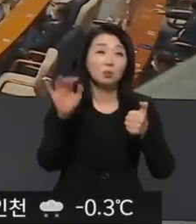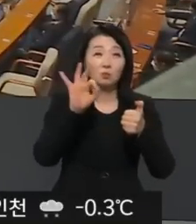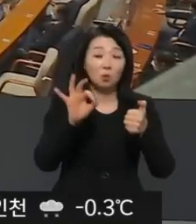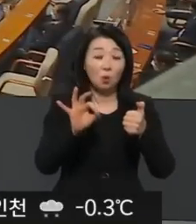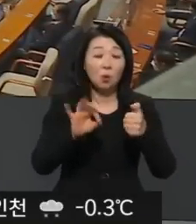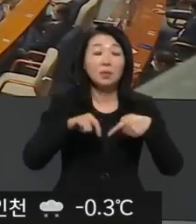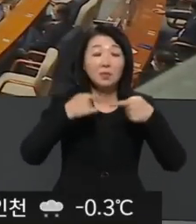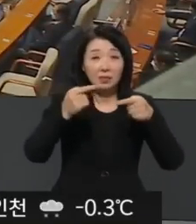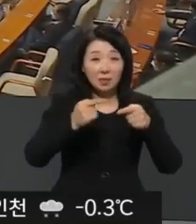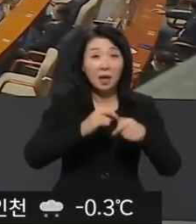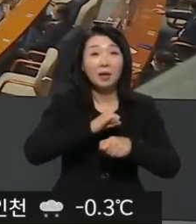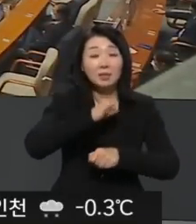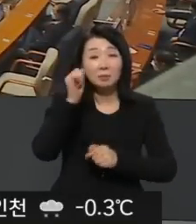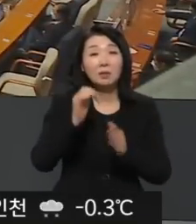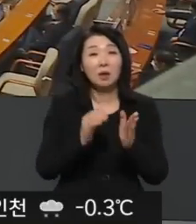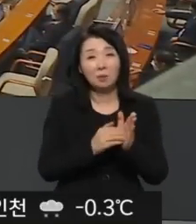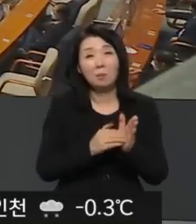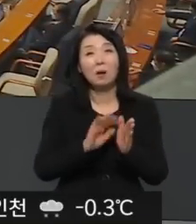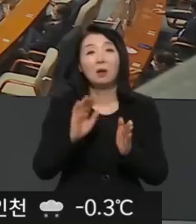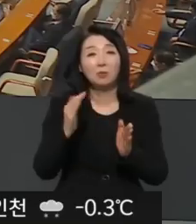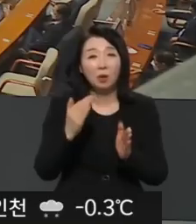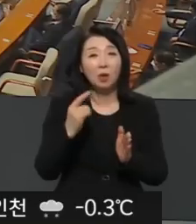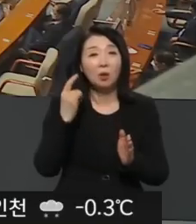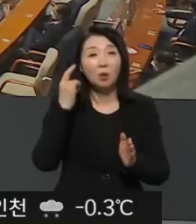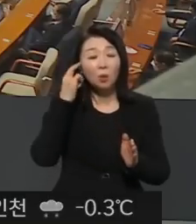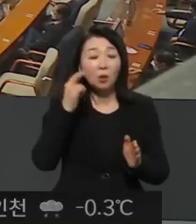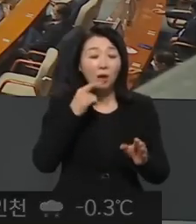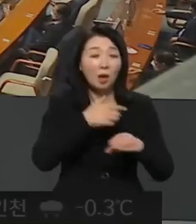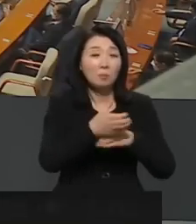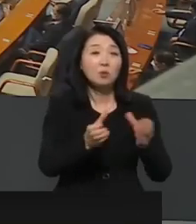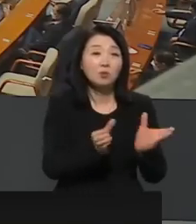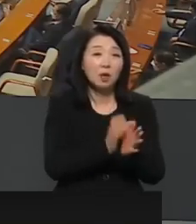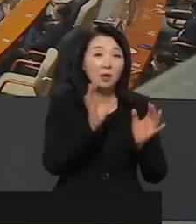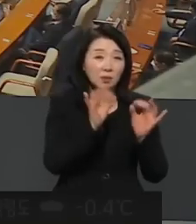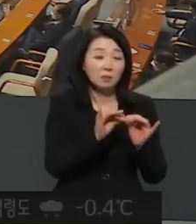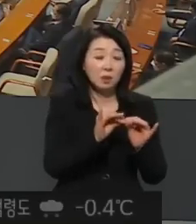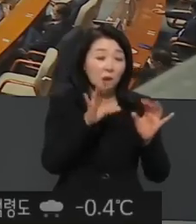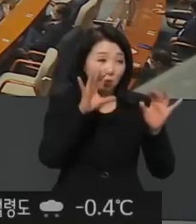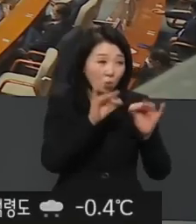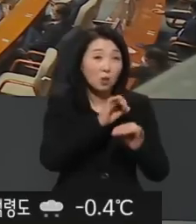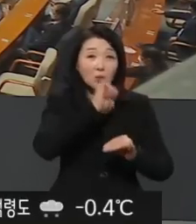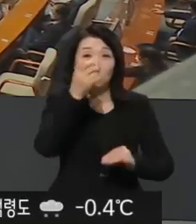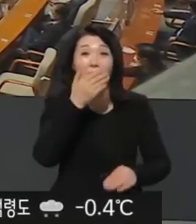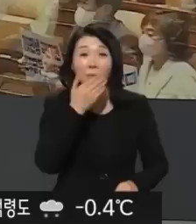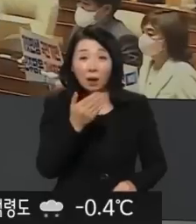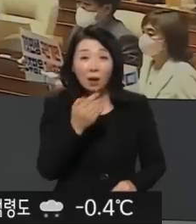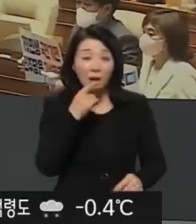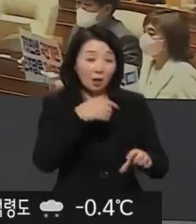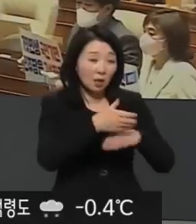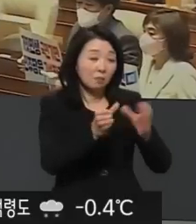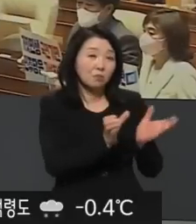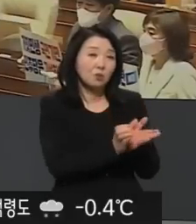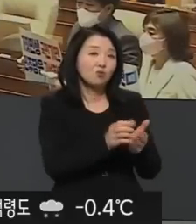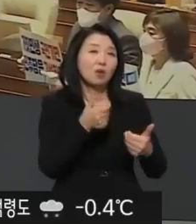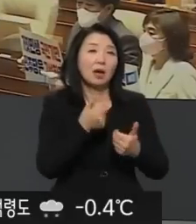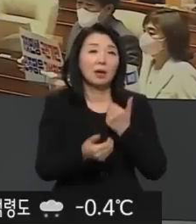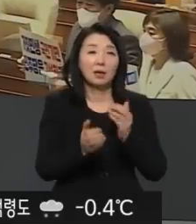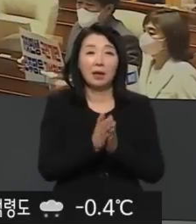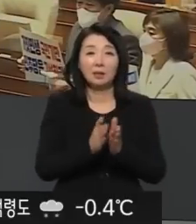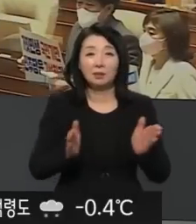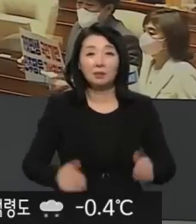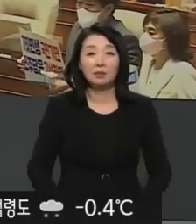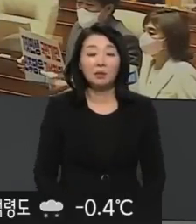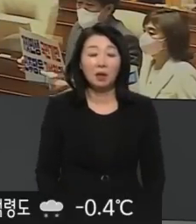통과됩니다. 이 거대 야당 민주당의 찬성만으로도 동의안 통과는 가능하죠. 여기서부터 민주당의 딜레마는